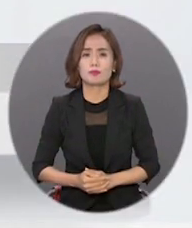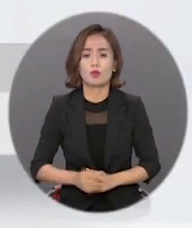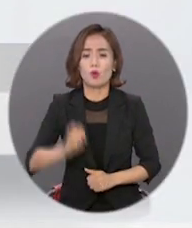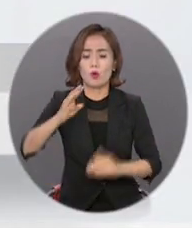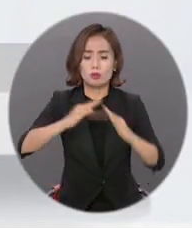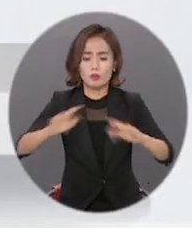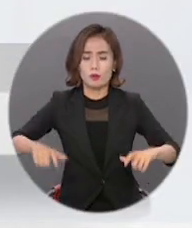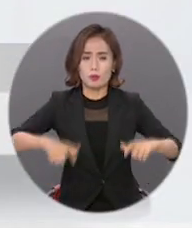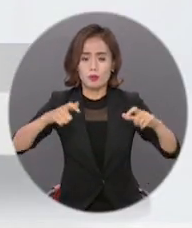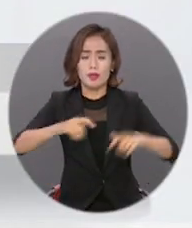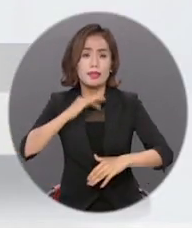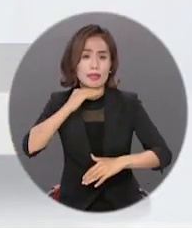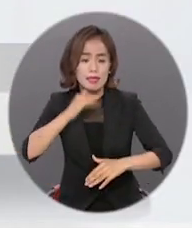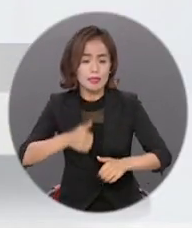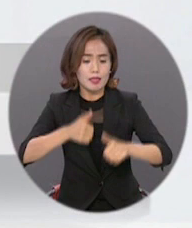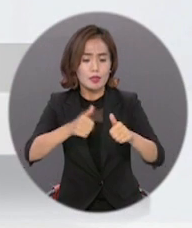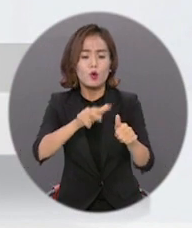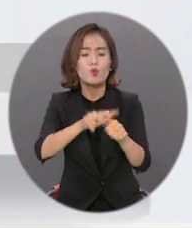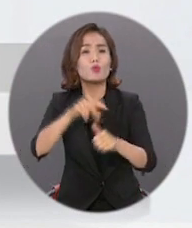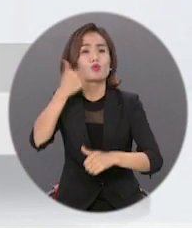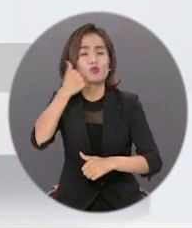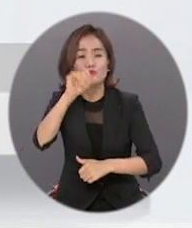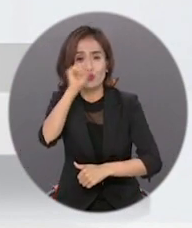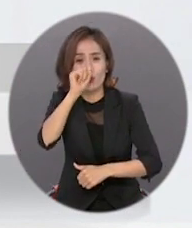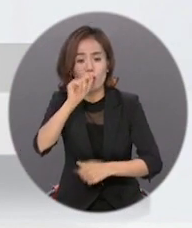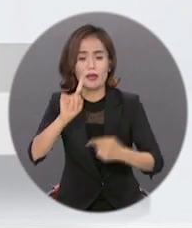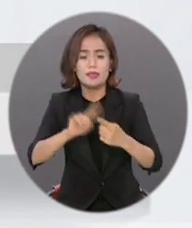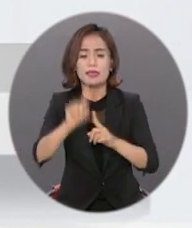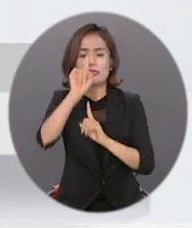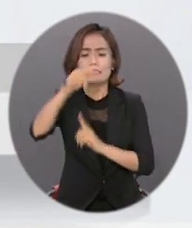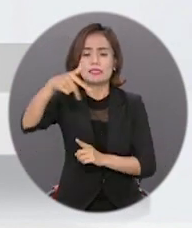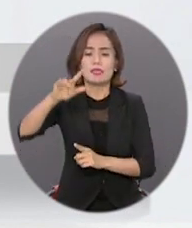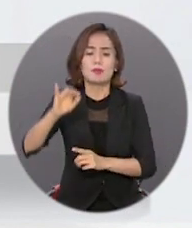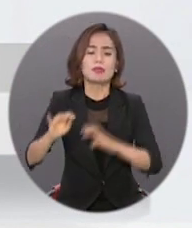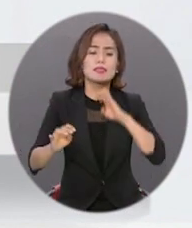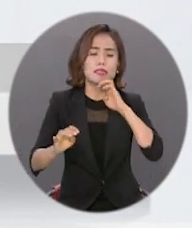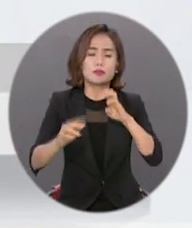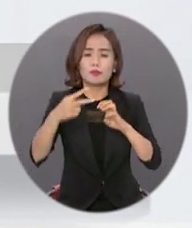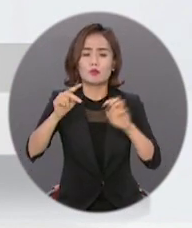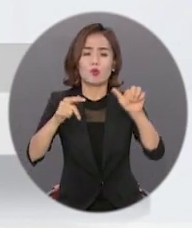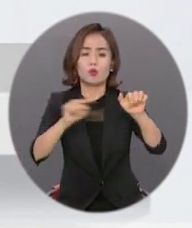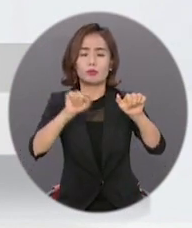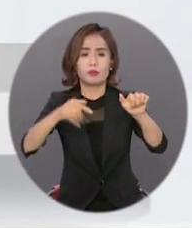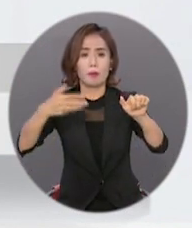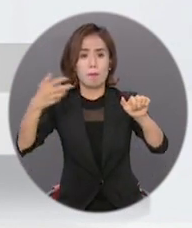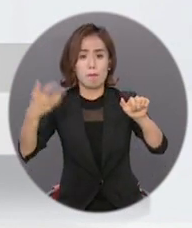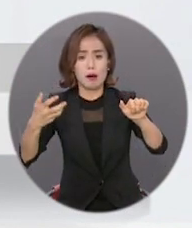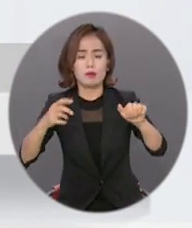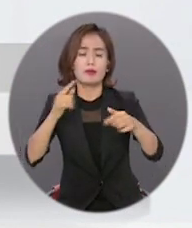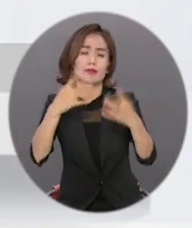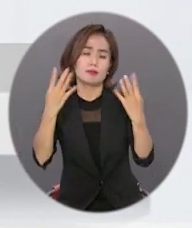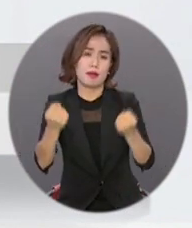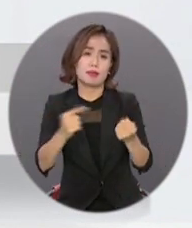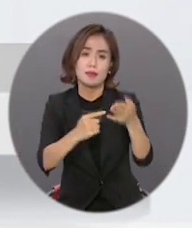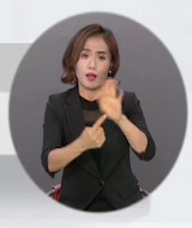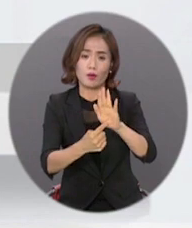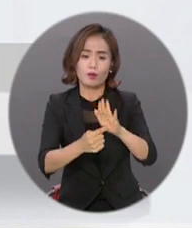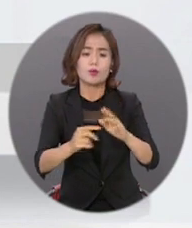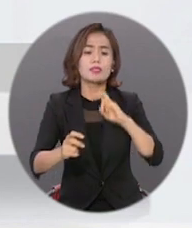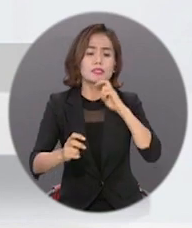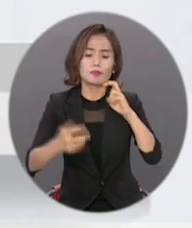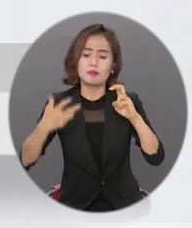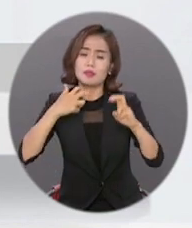청주 산남 적 연령대 별 후보 서로 들어온 이재명 후보가 40대에서 50.8% 로 가장 높았고 20대와